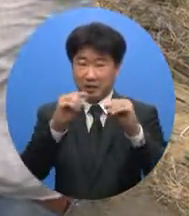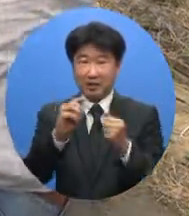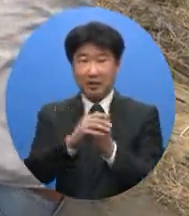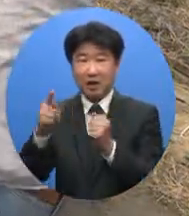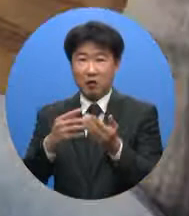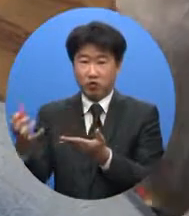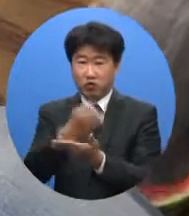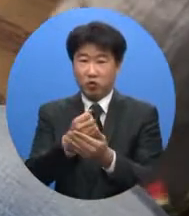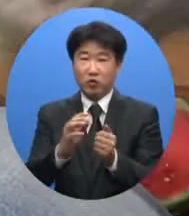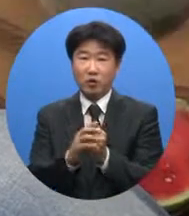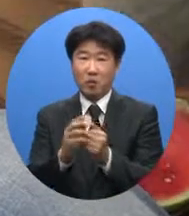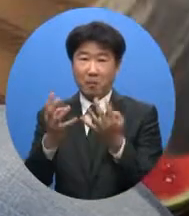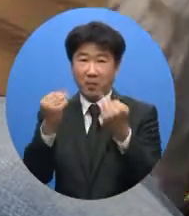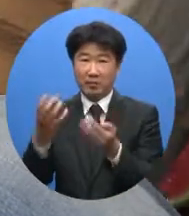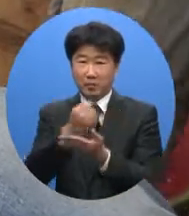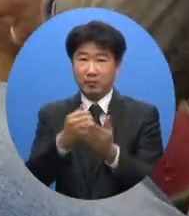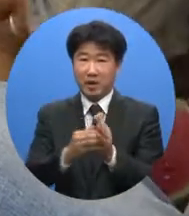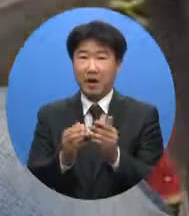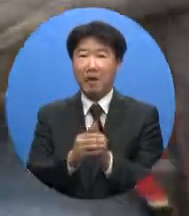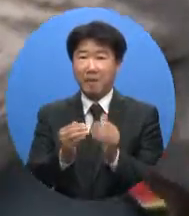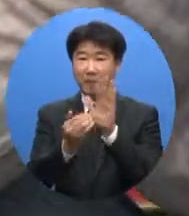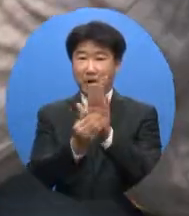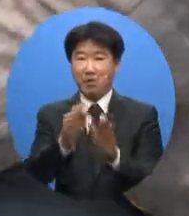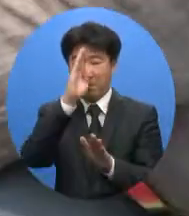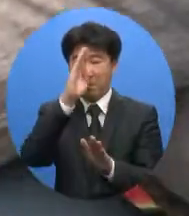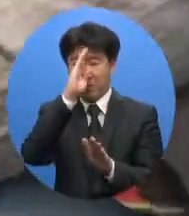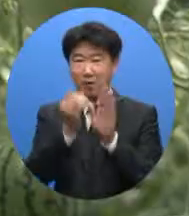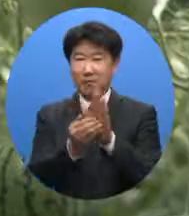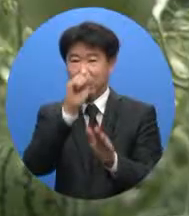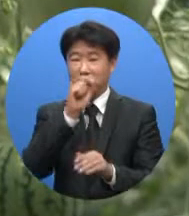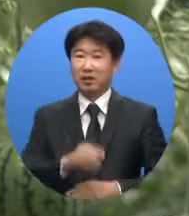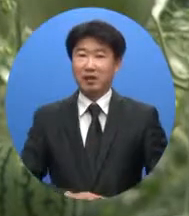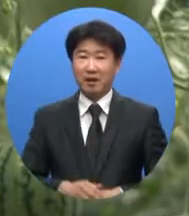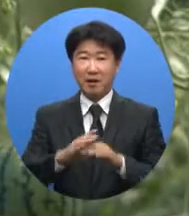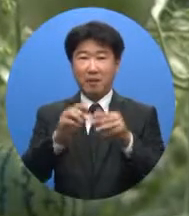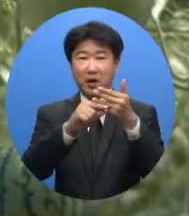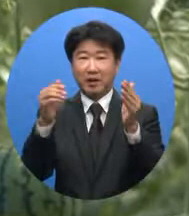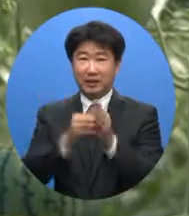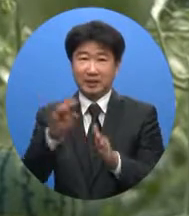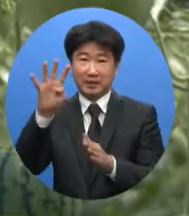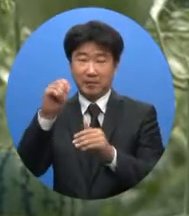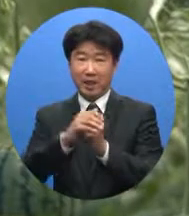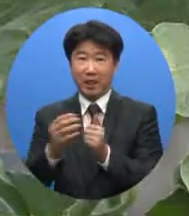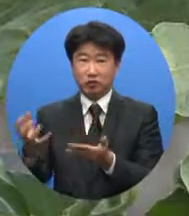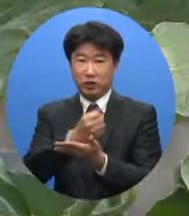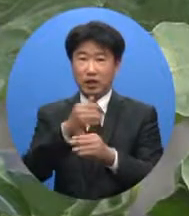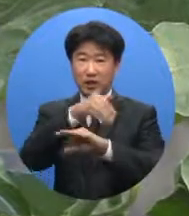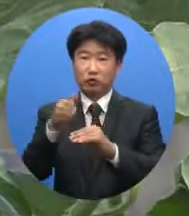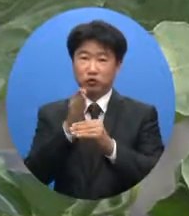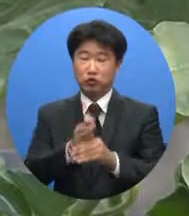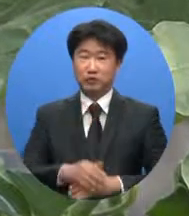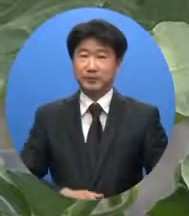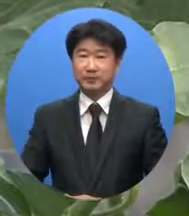높고 병해충에도 강한 장점이 있습니다. 애플 수박은 오는 8월까지 약 4만여 통이 생산될 것으로